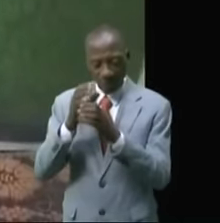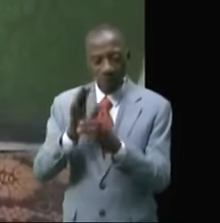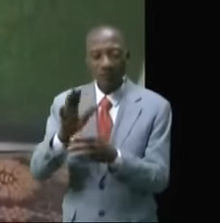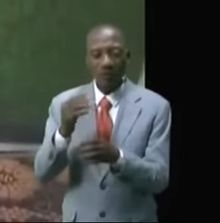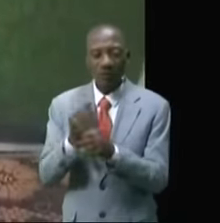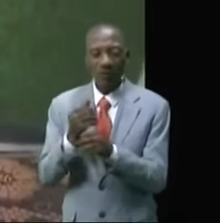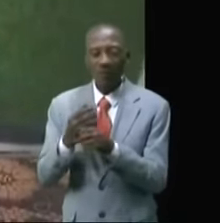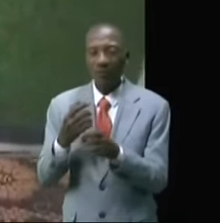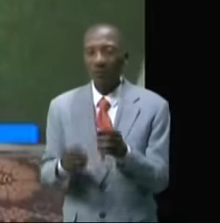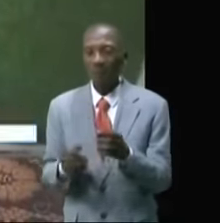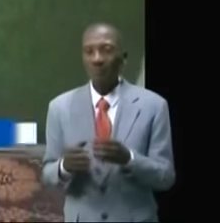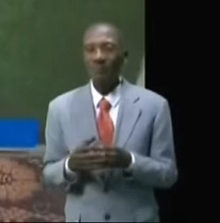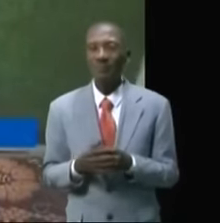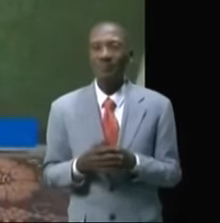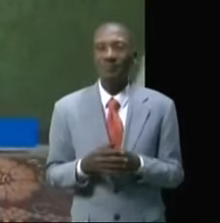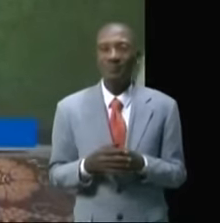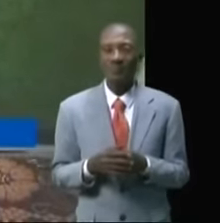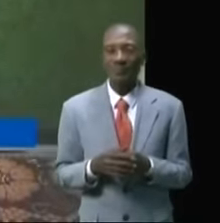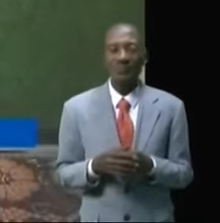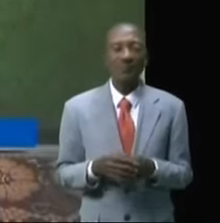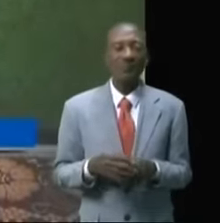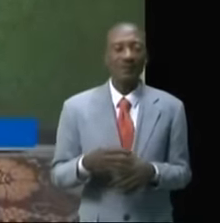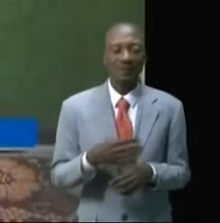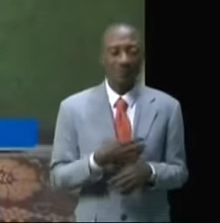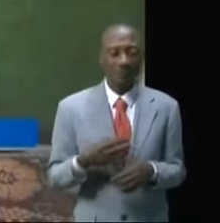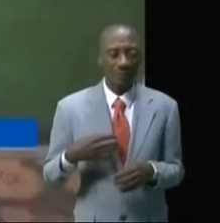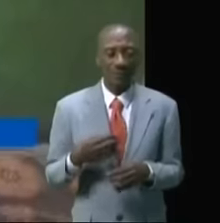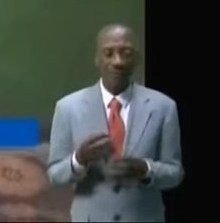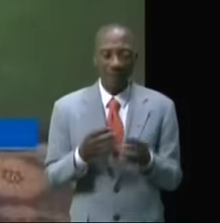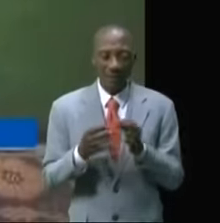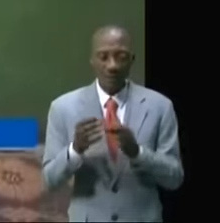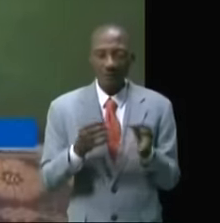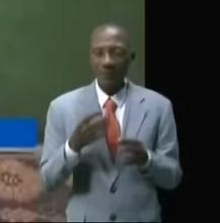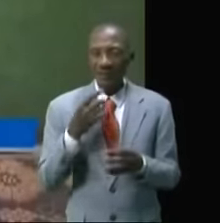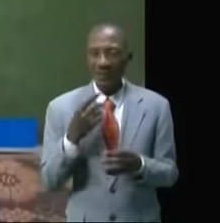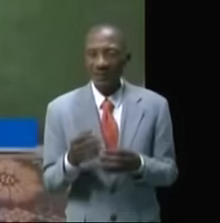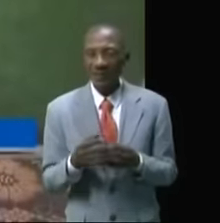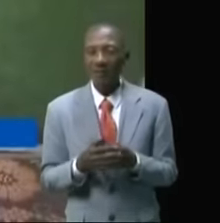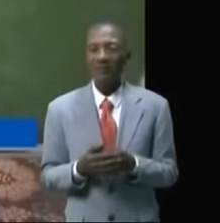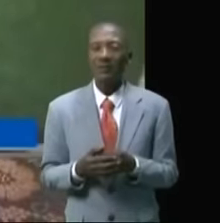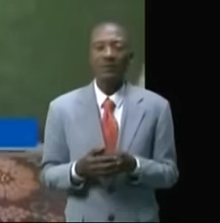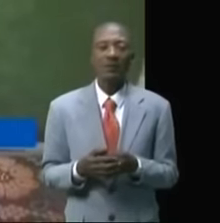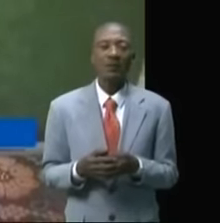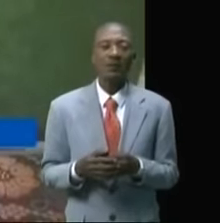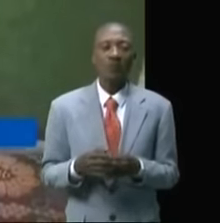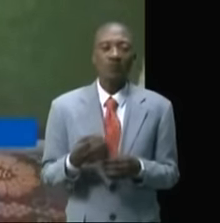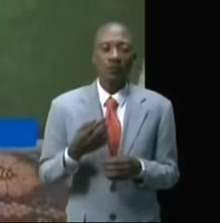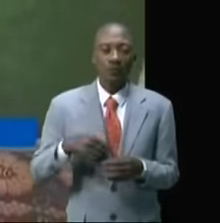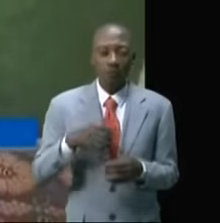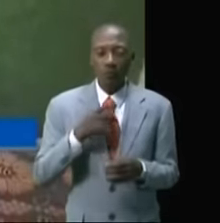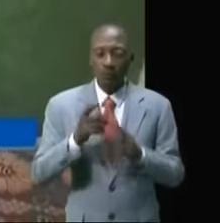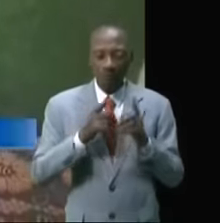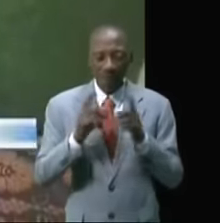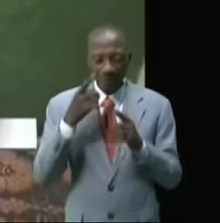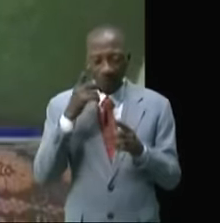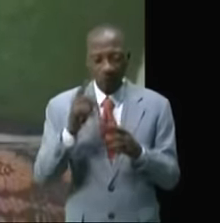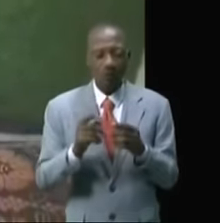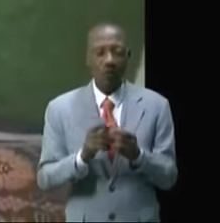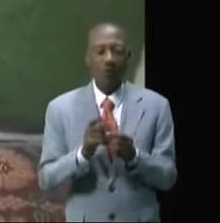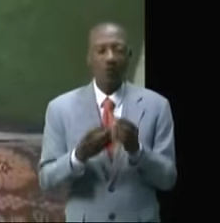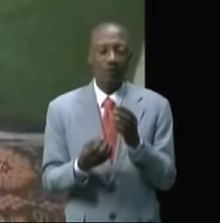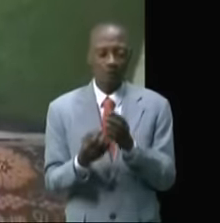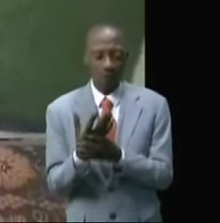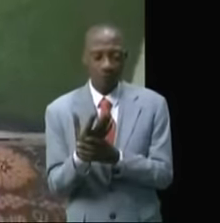si nous nous occupons de nos produits pérennes, que nous appelons affectueusement les produits de souveraineté, nous allons